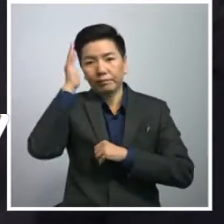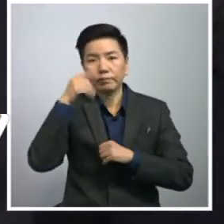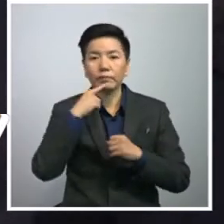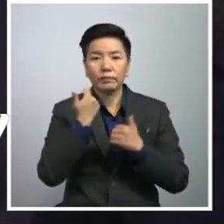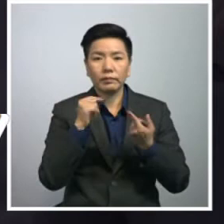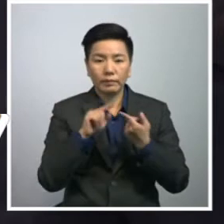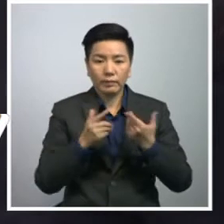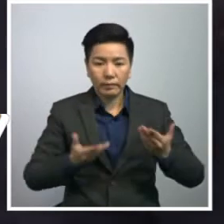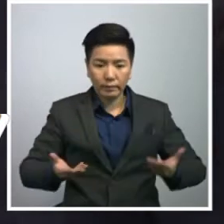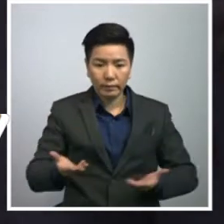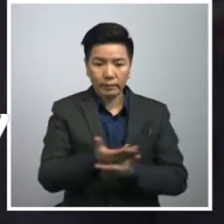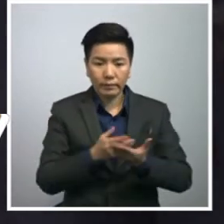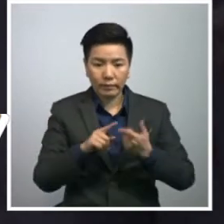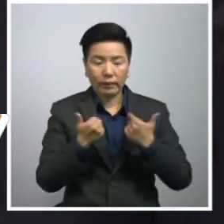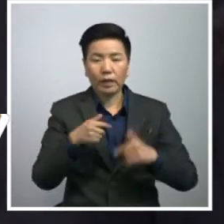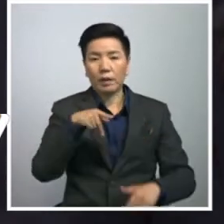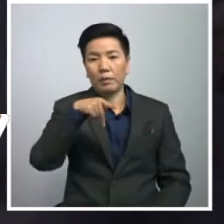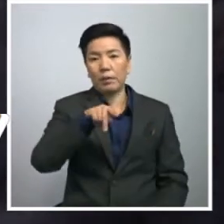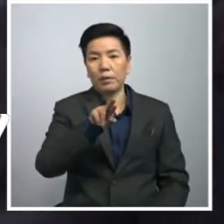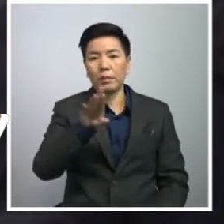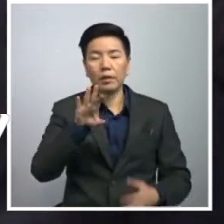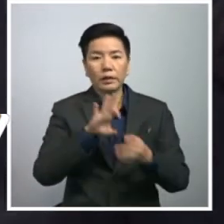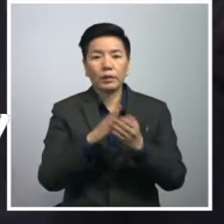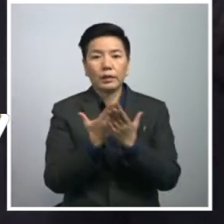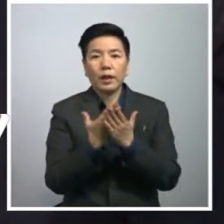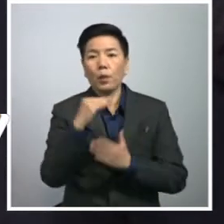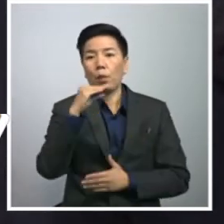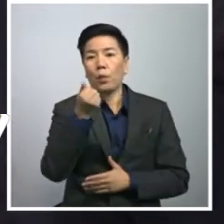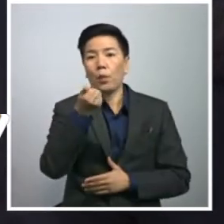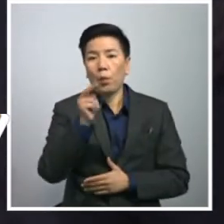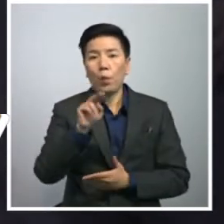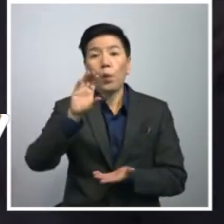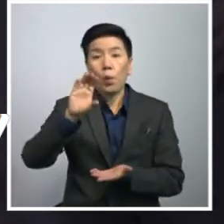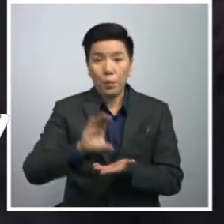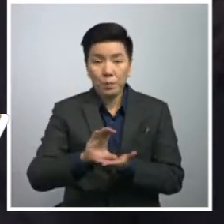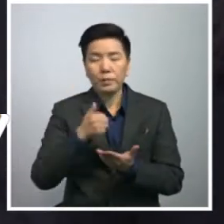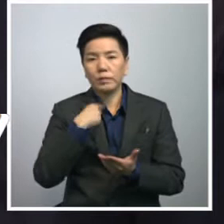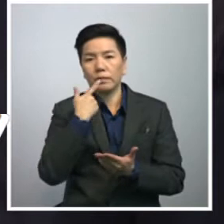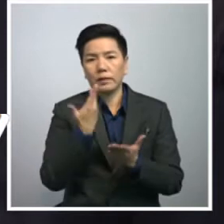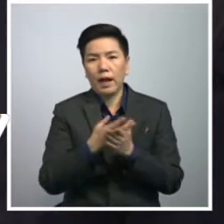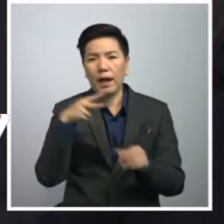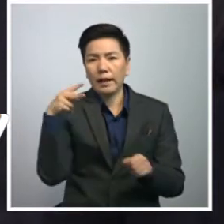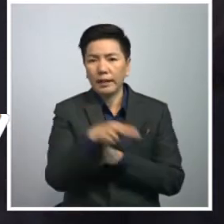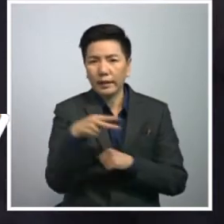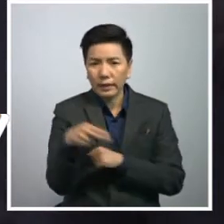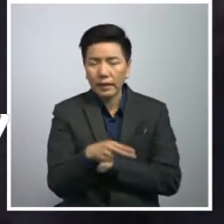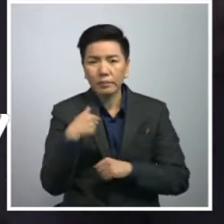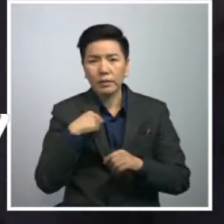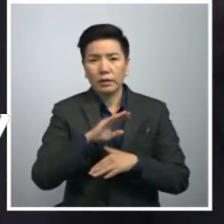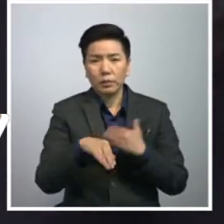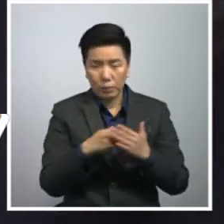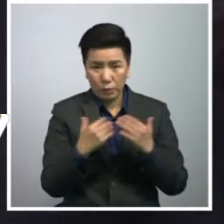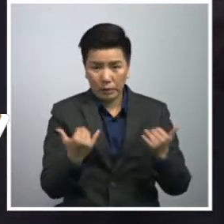ความคืบหน้าในการพิจารณาร่างพระราชบัญญัติการโอนงบประมาณรายจ่ายว่าในขณะนี้ได้มีการตัดงบประมาณจากส่วนราชการไปแล้วกว่